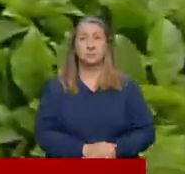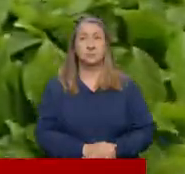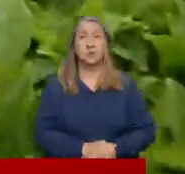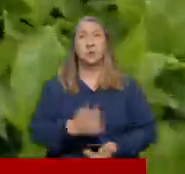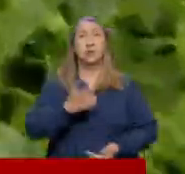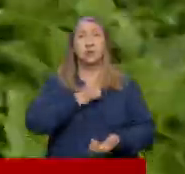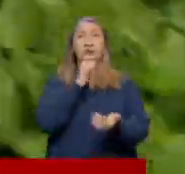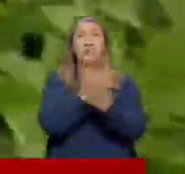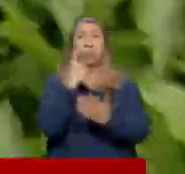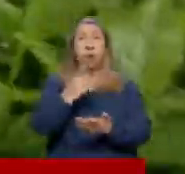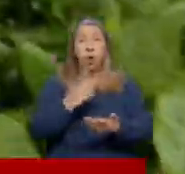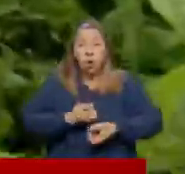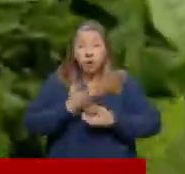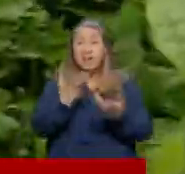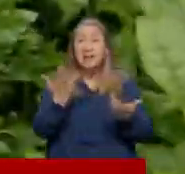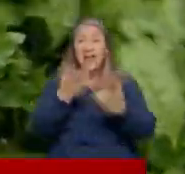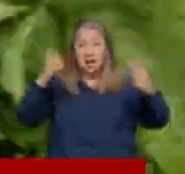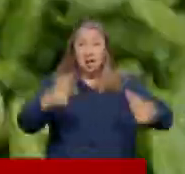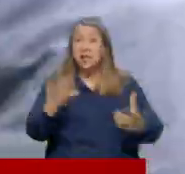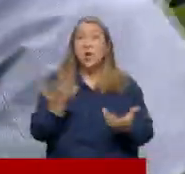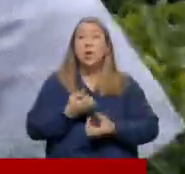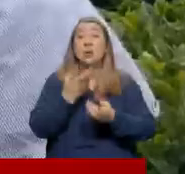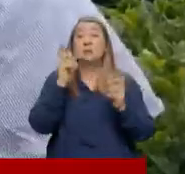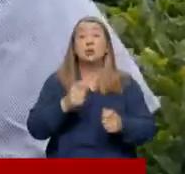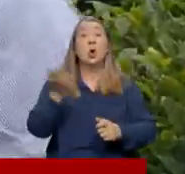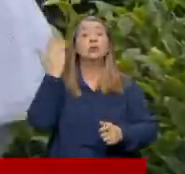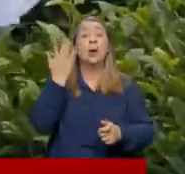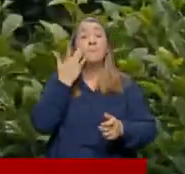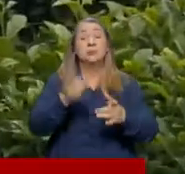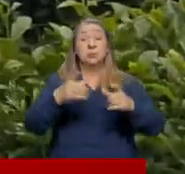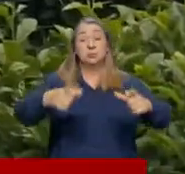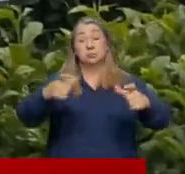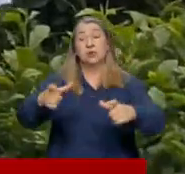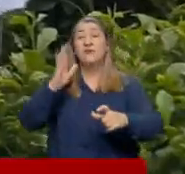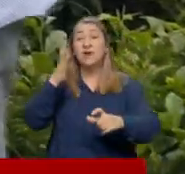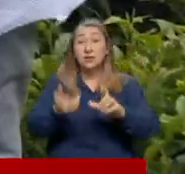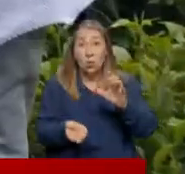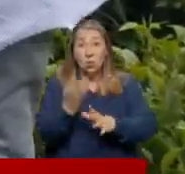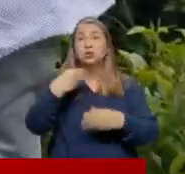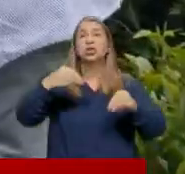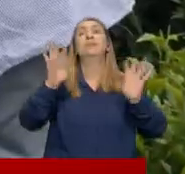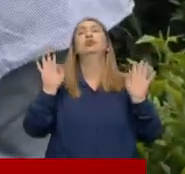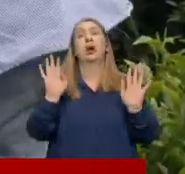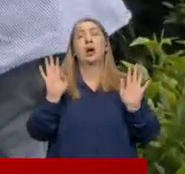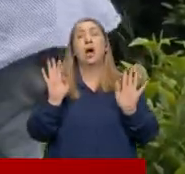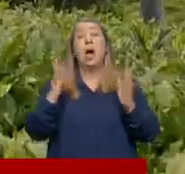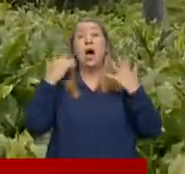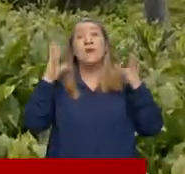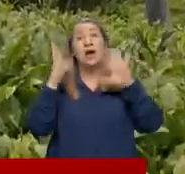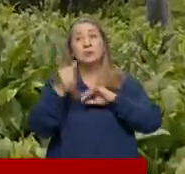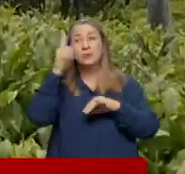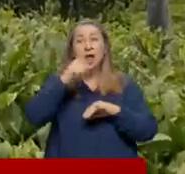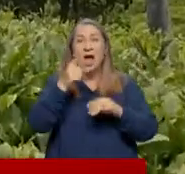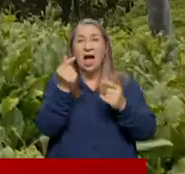kanun teklifine göre üretici ne kadar alanda ne kadar üretim yapacak önceden belirlenecek fazla üretim yapar bu olmayacak hava